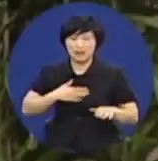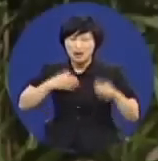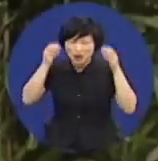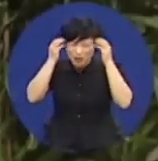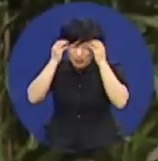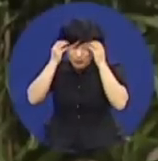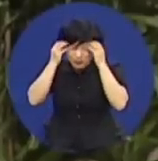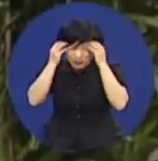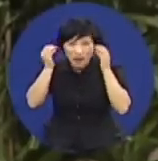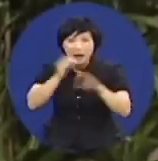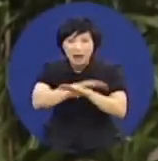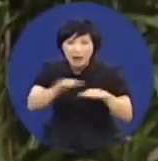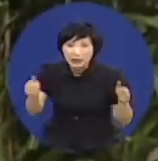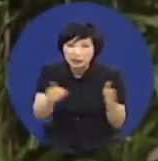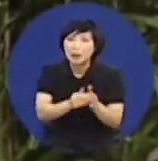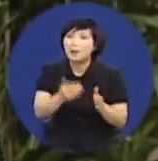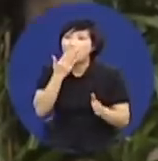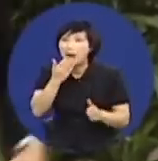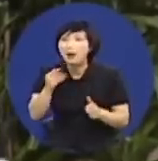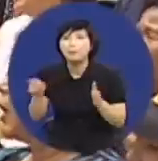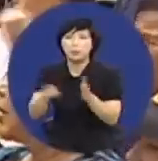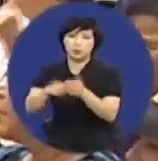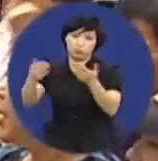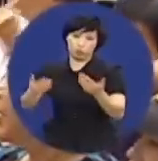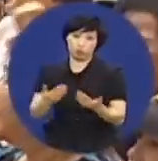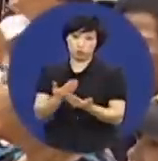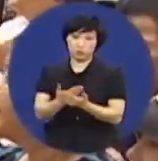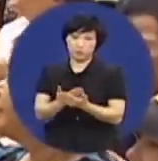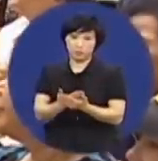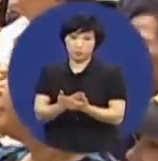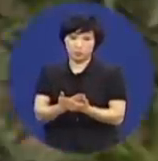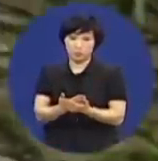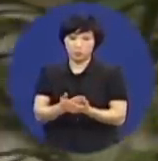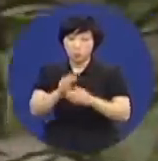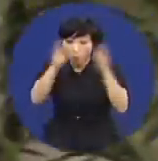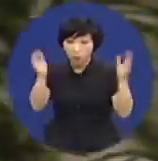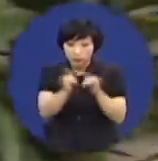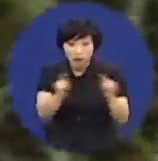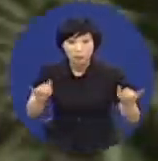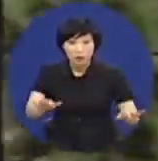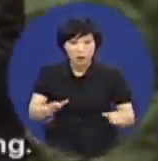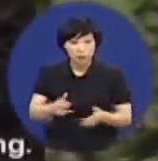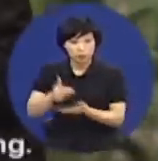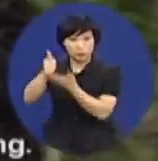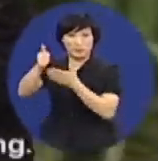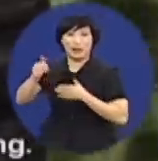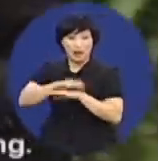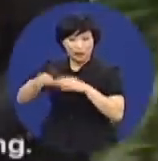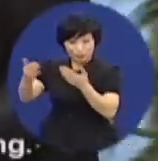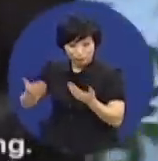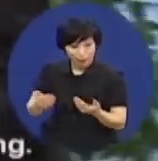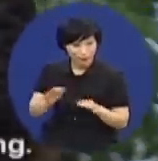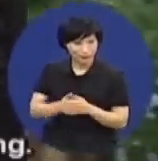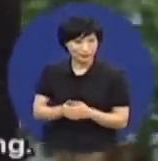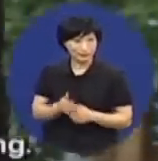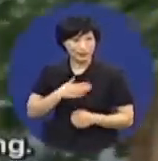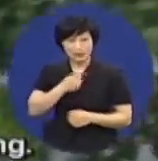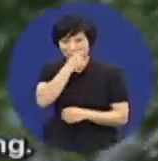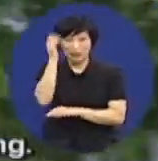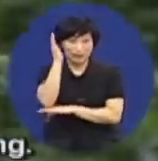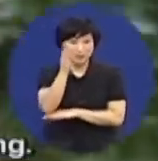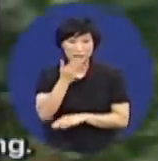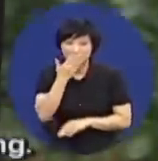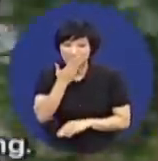今日苦しみから解決できるような信仰をください。そして全ての人に主が私の問題を解決した